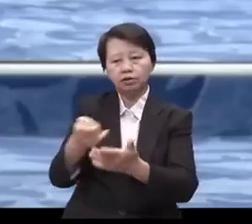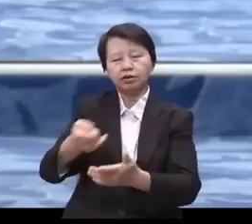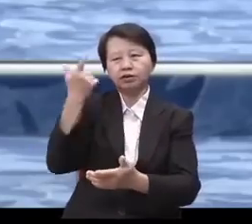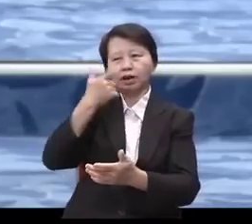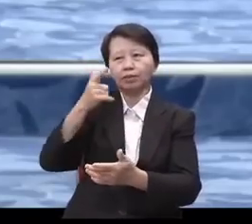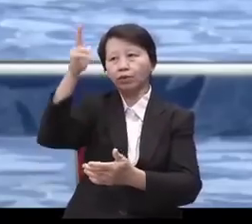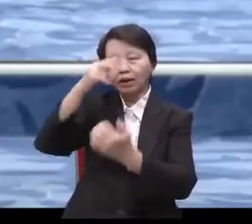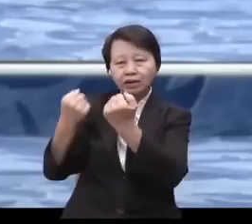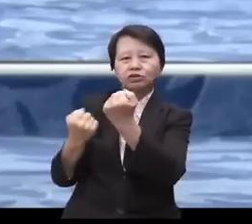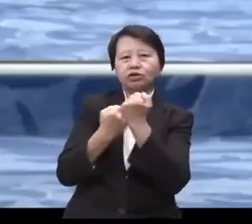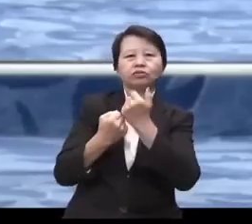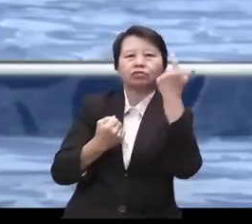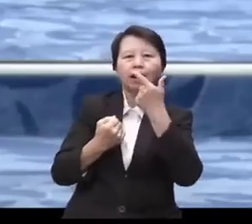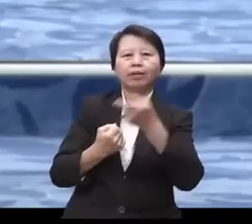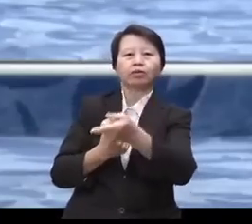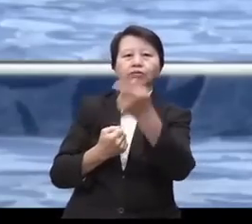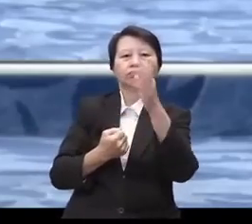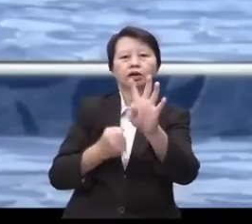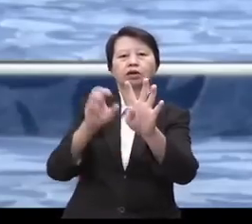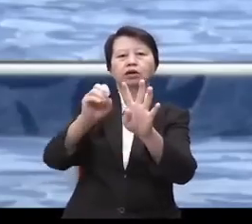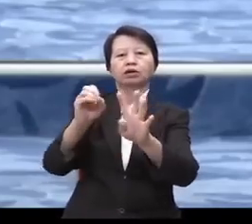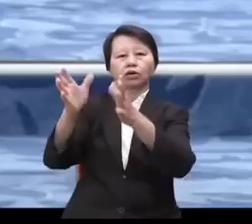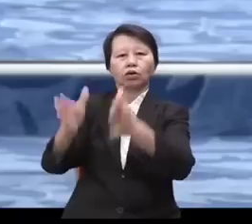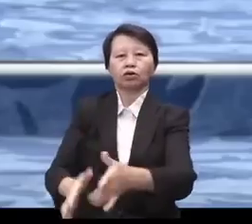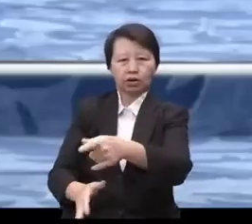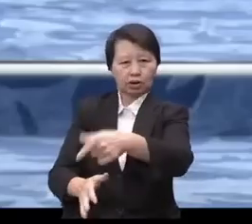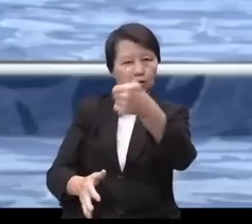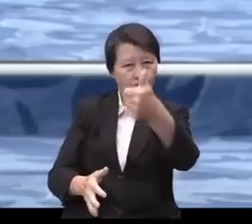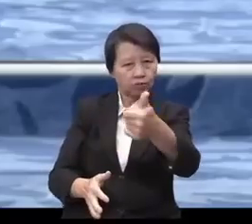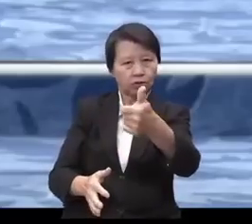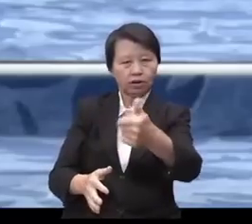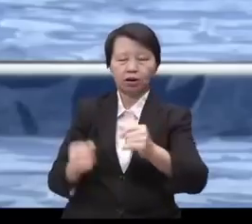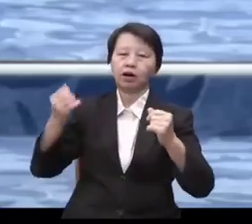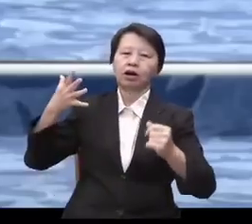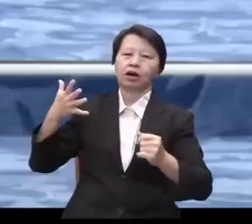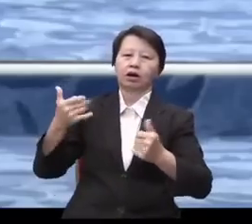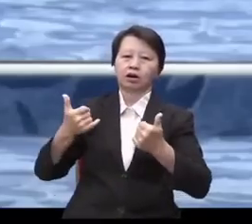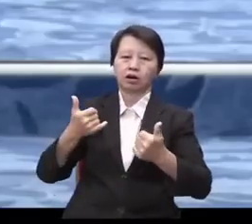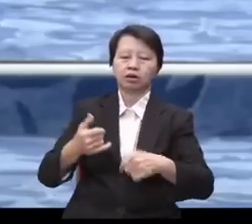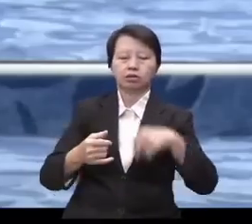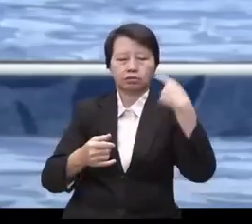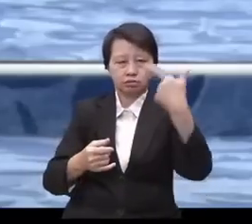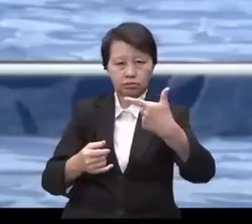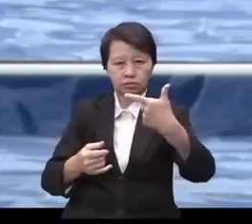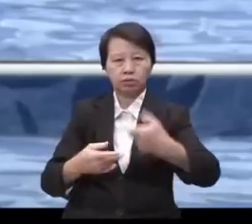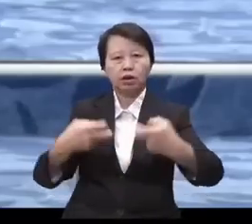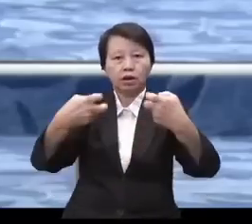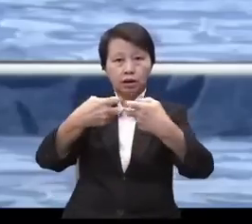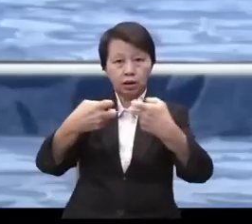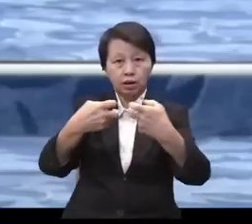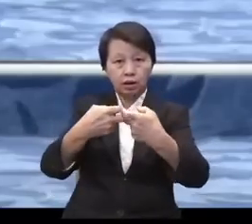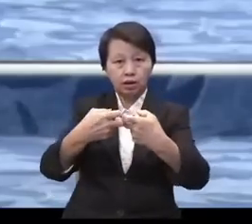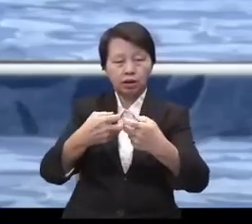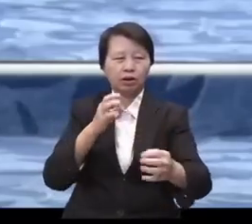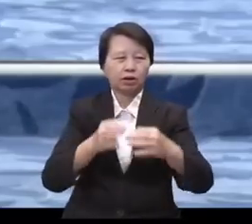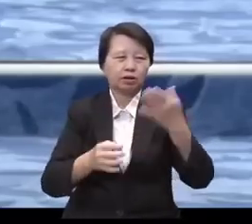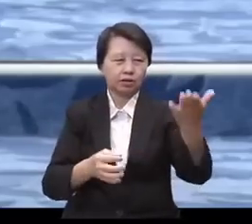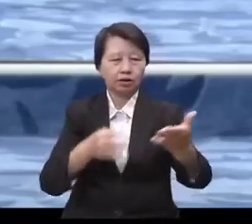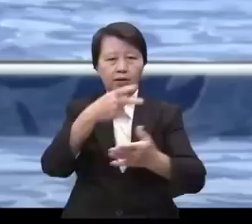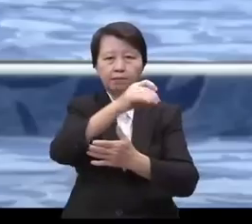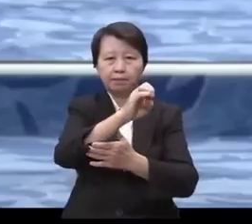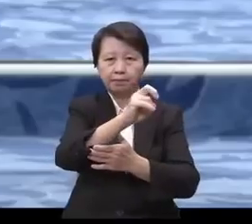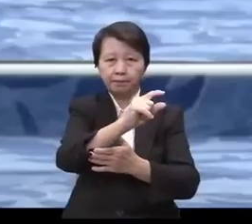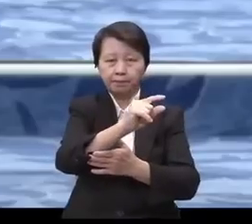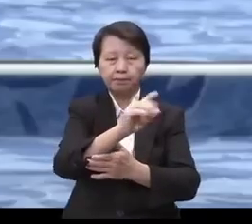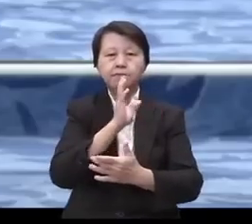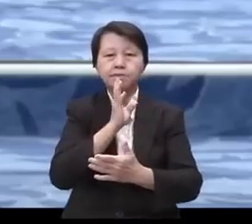kerajaan. Jadi dasar yang sama untuk subsidi elektrik. Jadi walaupun Yang Amat Pendang kaitkan isu